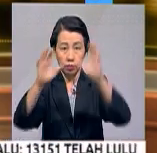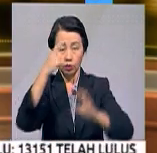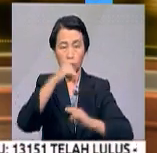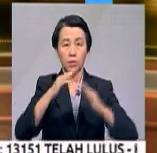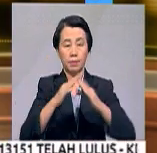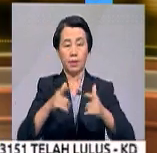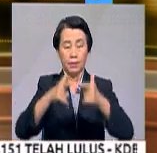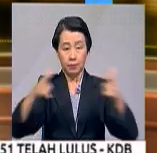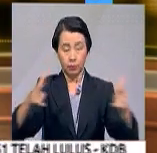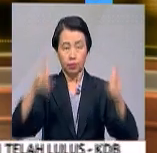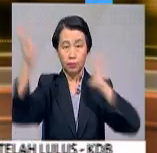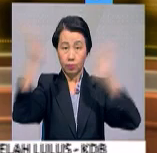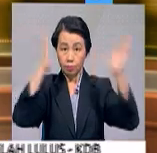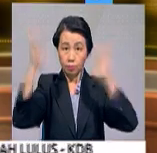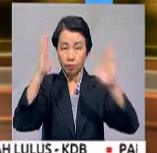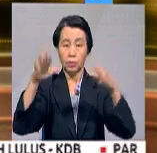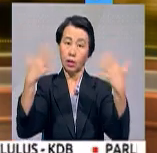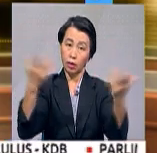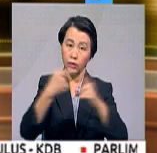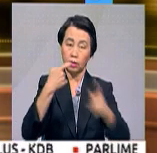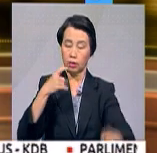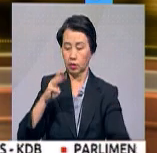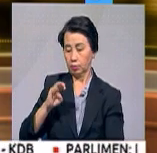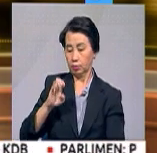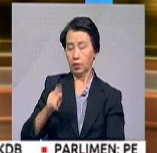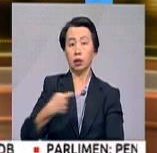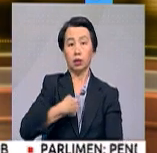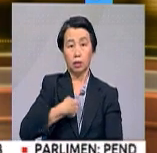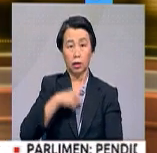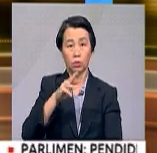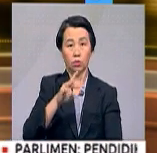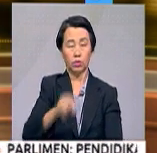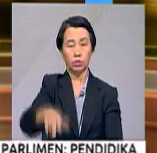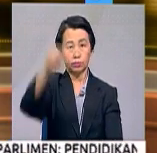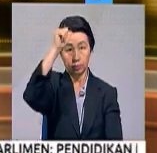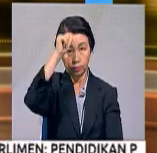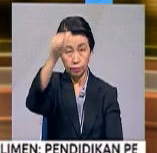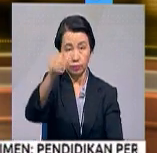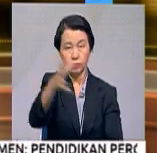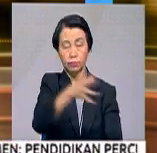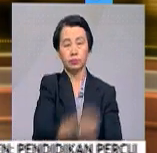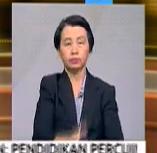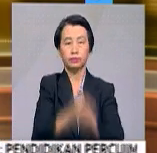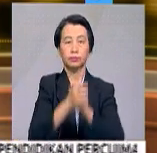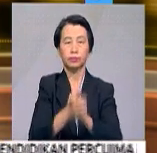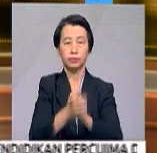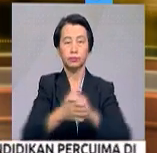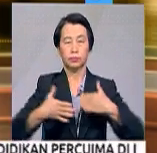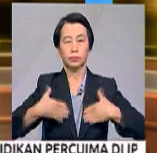bandar-bandar utama di seluruh Malaysia. Sekian daripada Map Malaysia, saya Wan Hafiz. Assalamualaikum dan salam sejahtera.